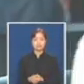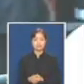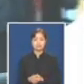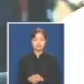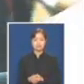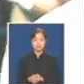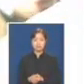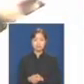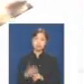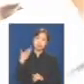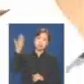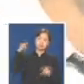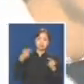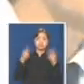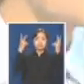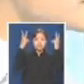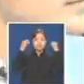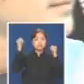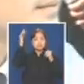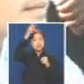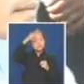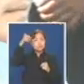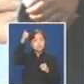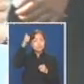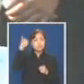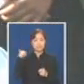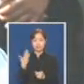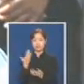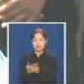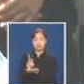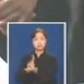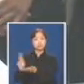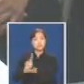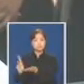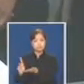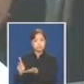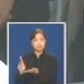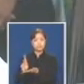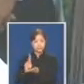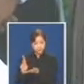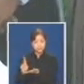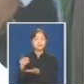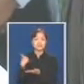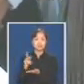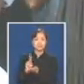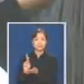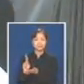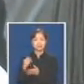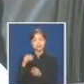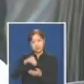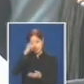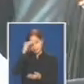ก็คือทำเรื่องของกองทุนกู้ยืมนะครับกองทุนกู้ยืมหลักของมันก็คือว่าเราก็ให้นักศึกษาเนี่ยที่มาจากครอบครัว